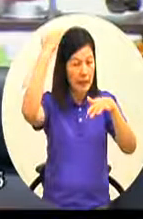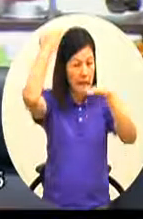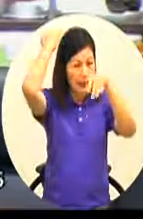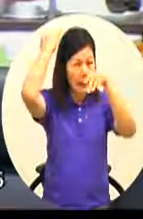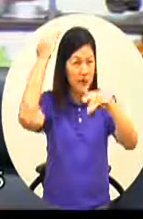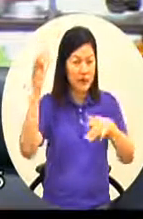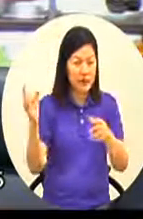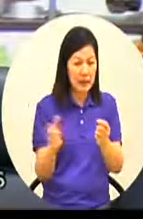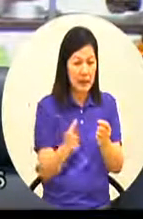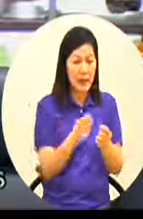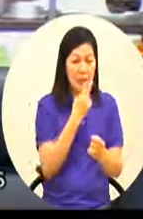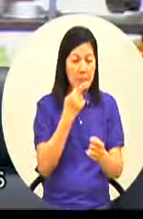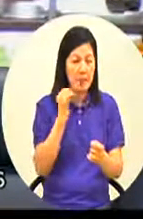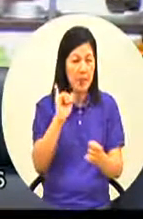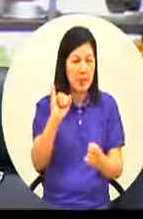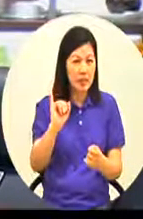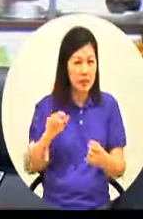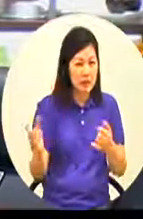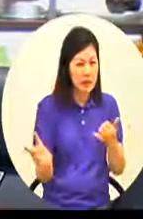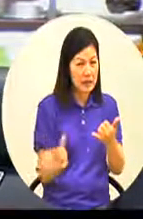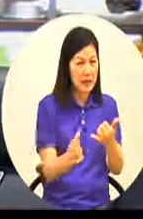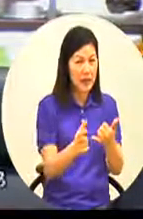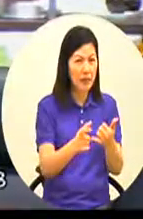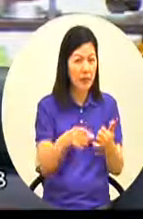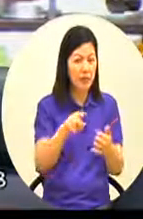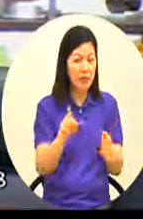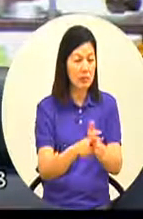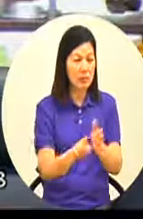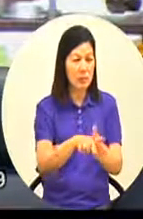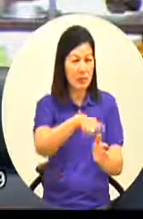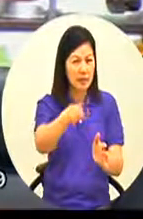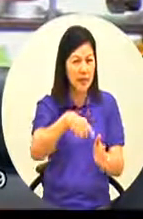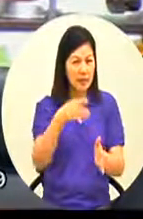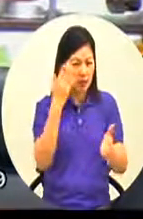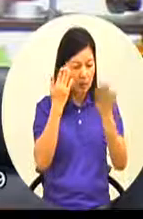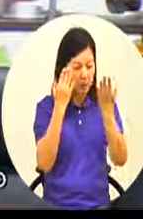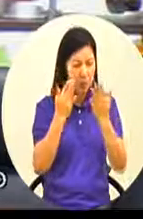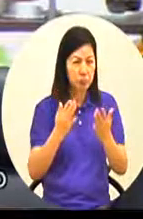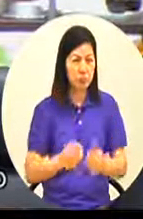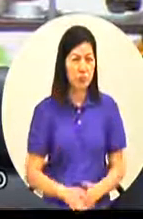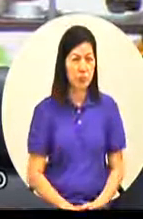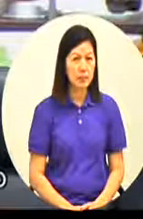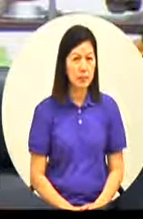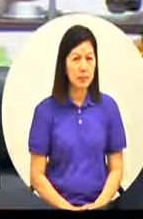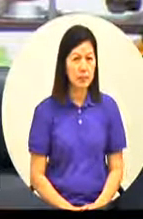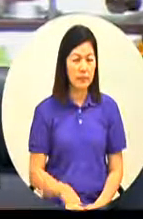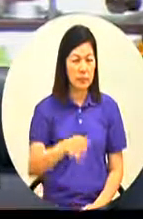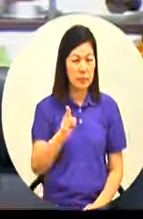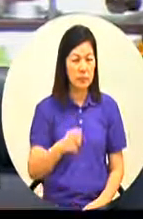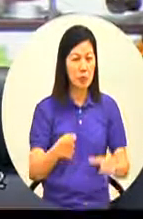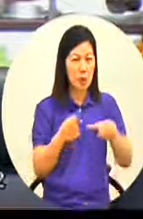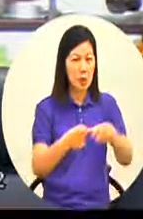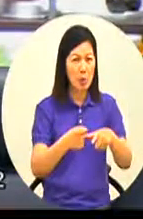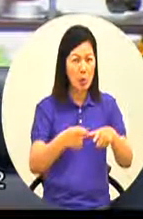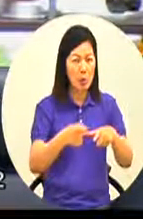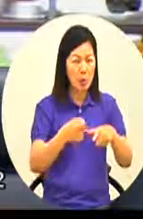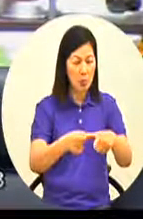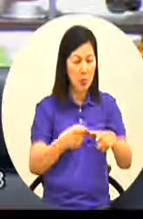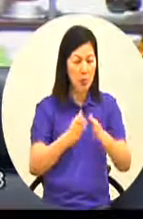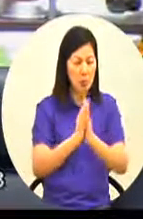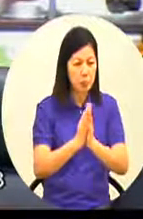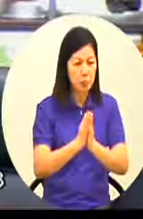济台风的时候，那个时候大家都很清楚哈。迄、那个要工作要出装吼，迄日